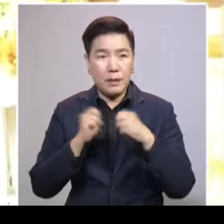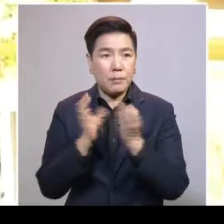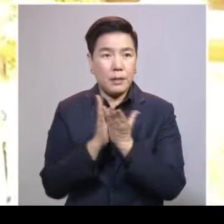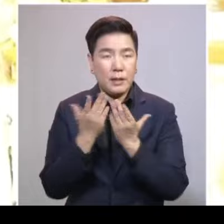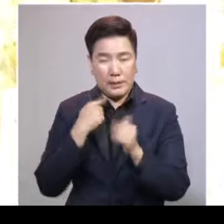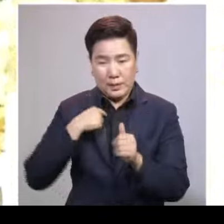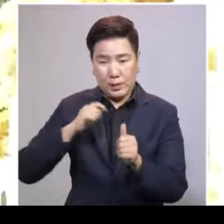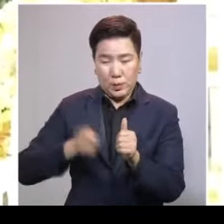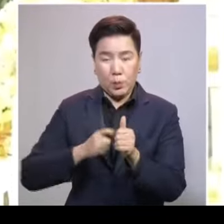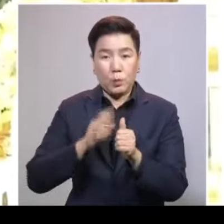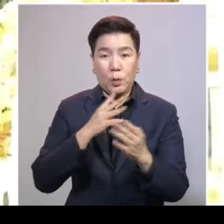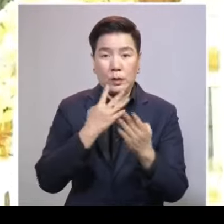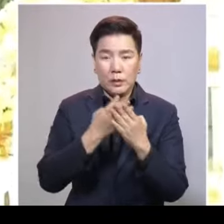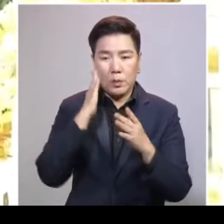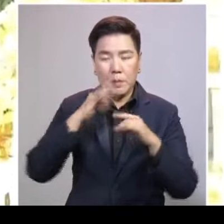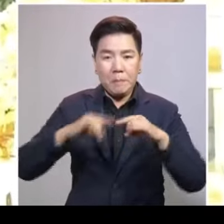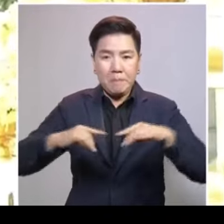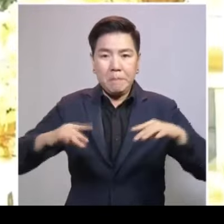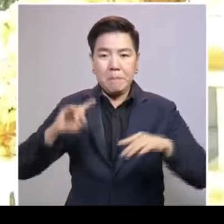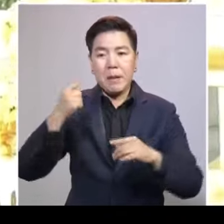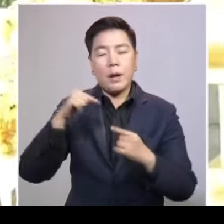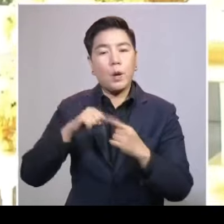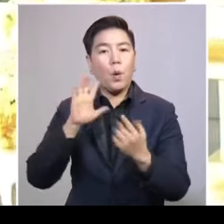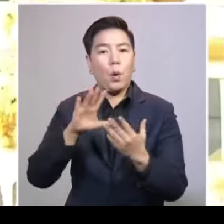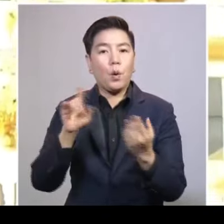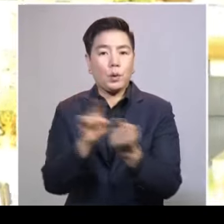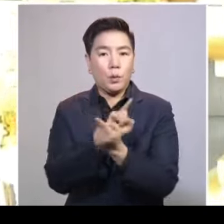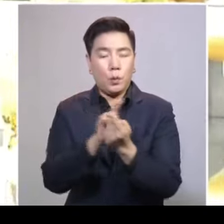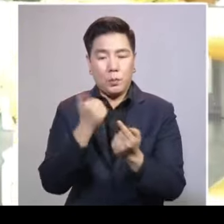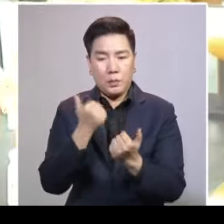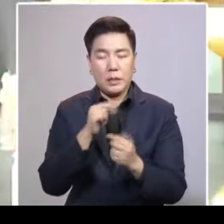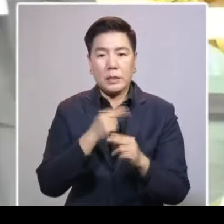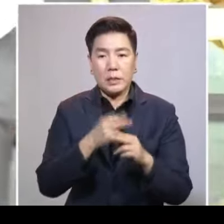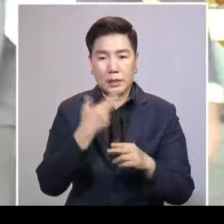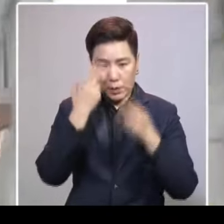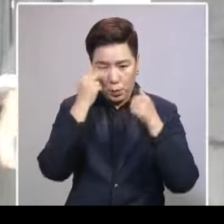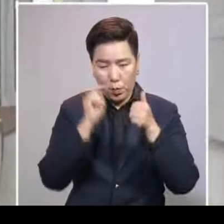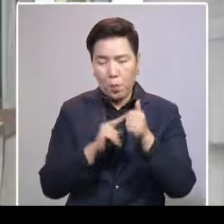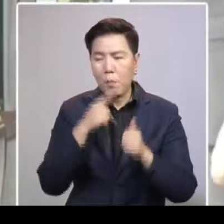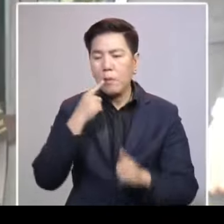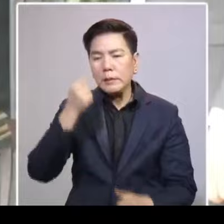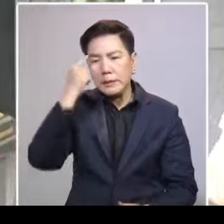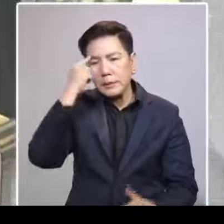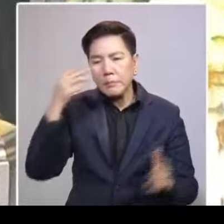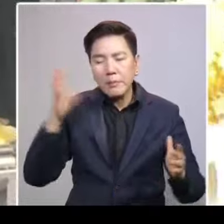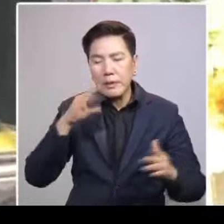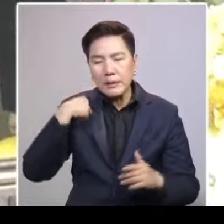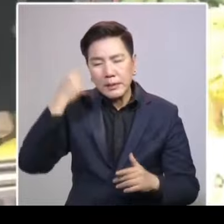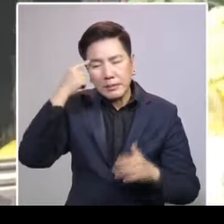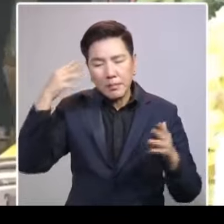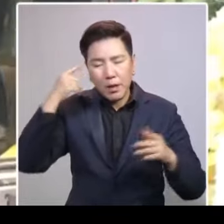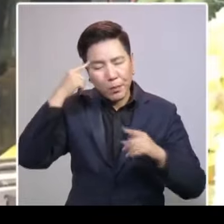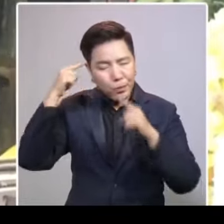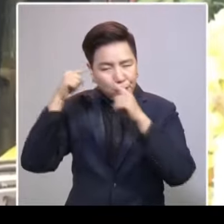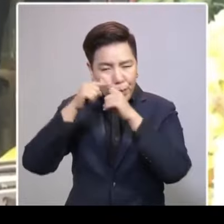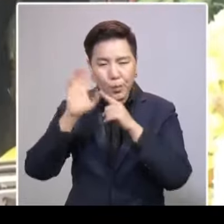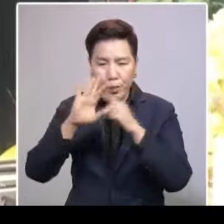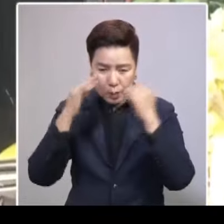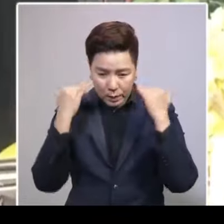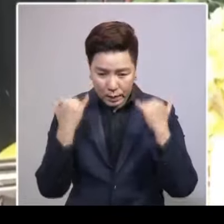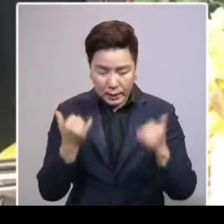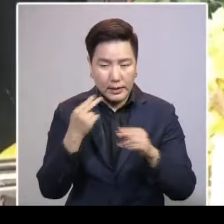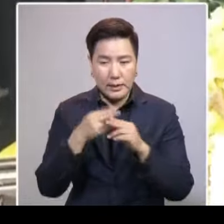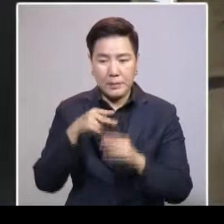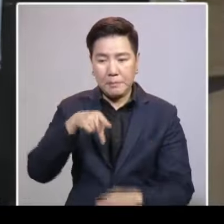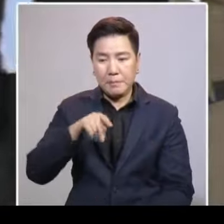พักโทษนายทักษิณจะกลายเป็นความขัดแย้งใหม่ของสังคมหรือไม่นั้นนายภูมิธรรมขออย่าไปคิดมากพอคิดเยอะแล้วจะปวดหัวขณะที่นายพิ